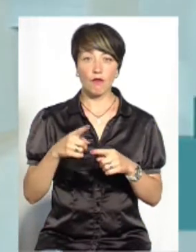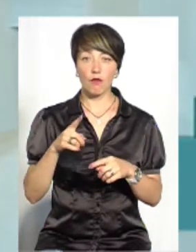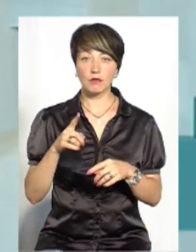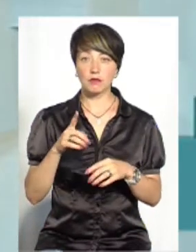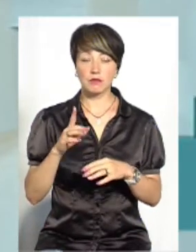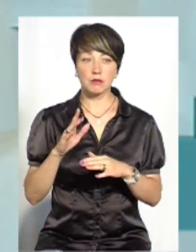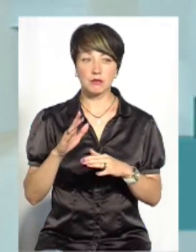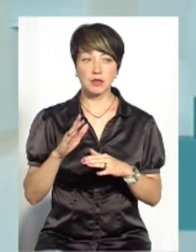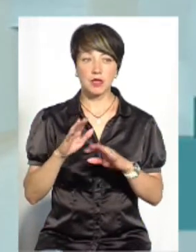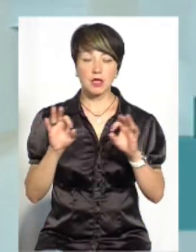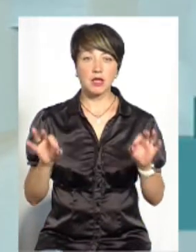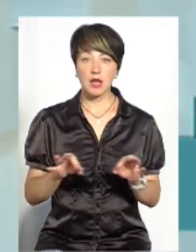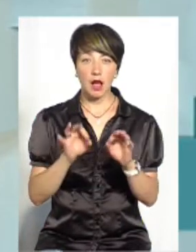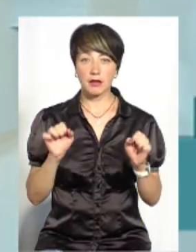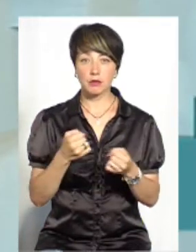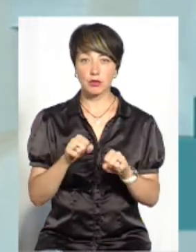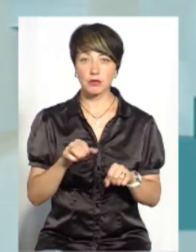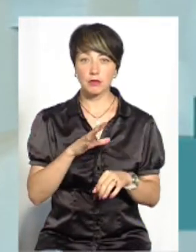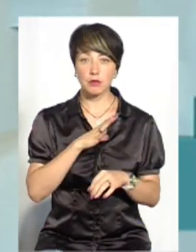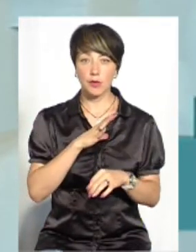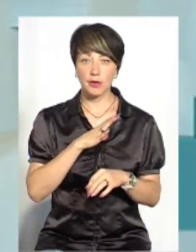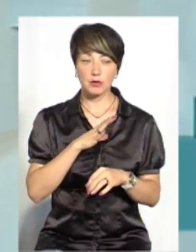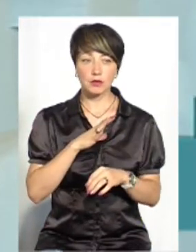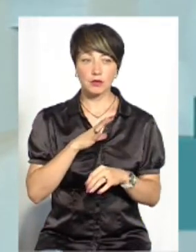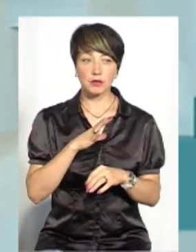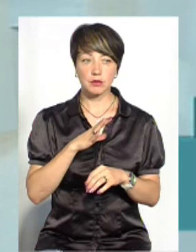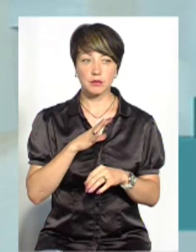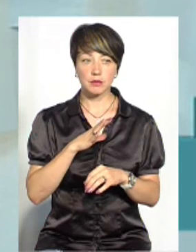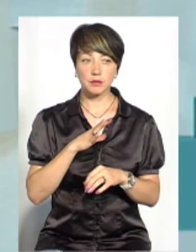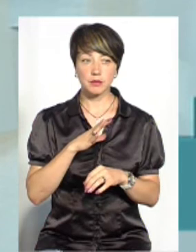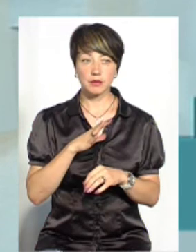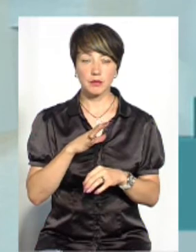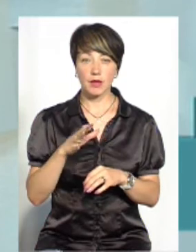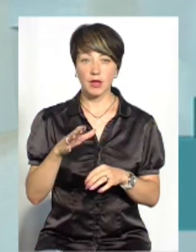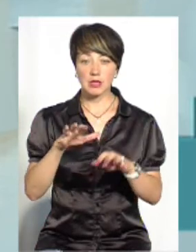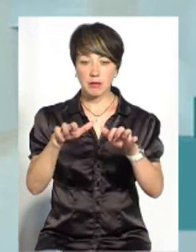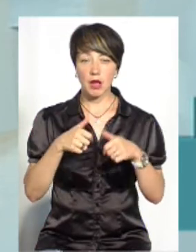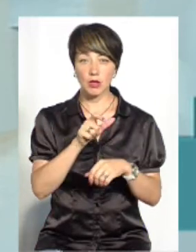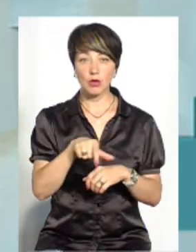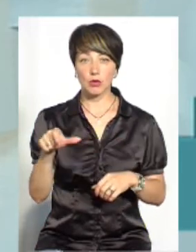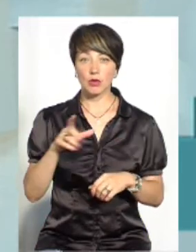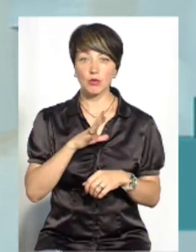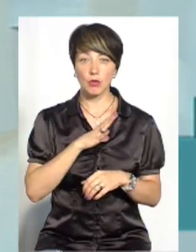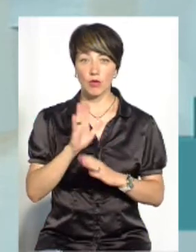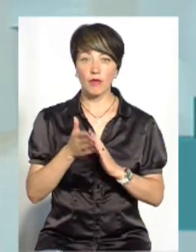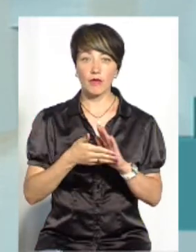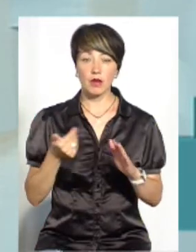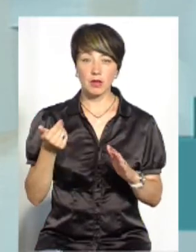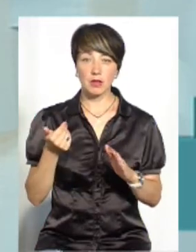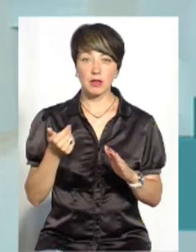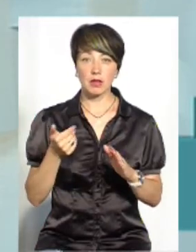колесо ніяк не можна було його покрутити, щоб дістати відвідувачів. Тому було